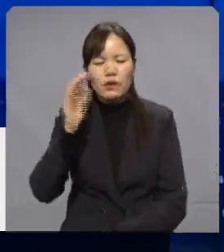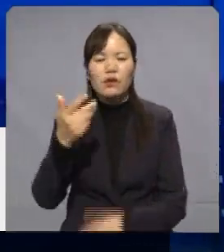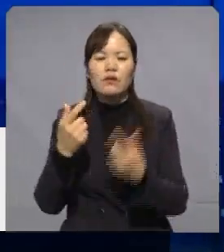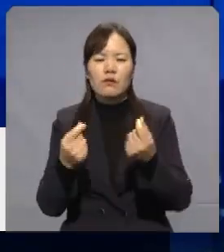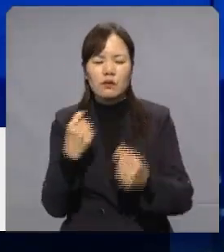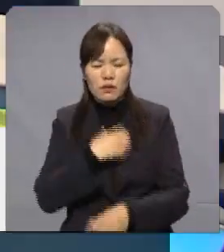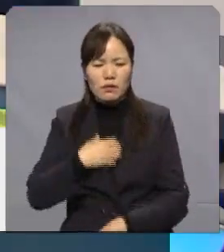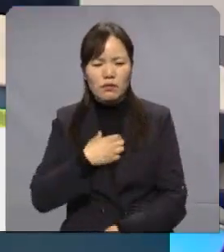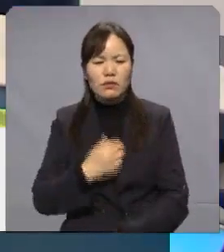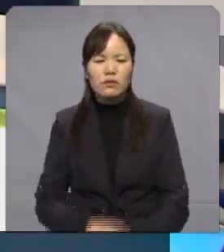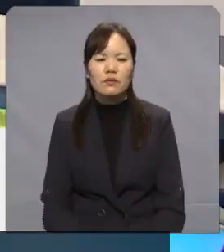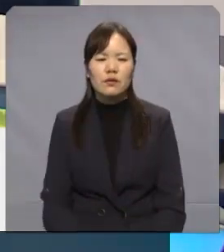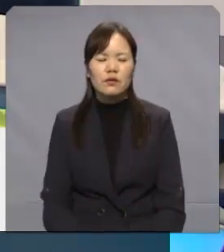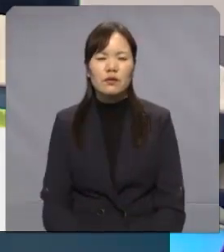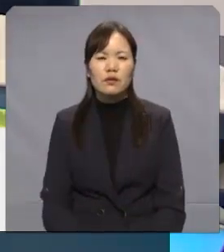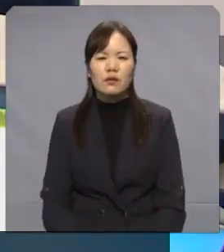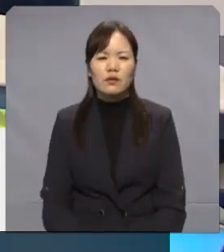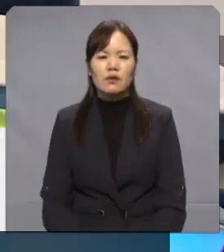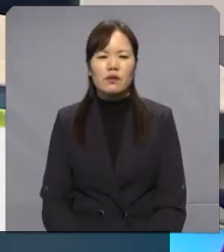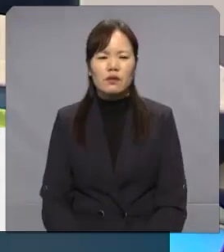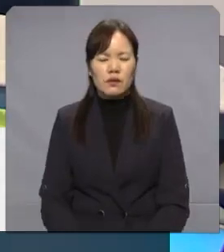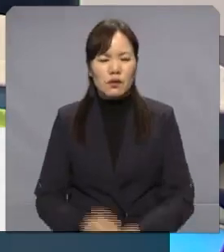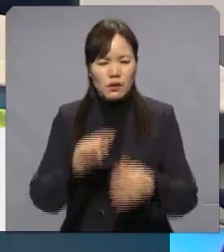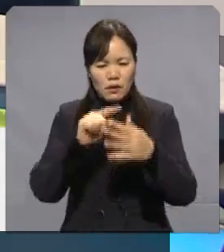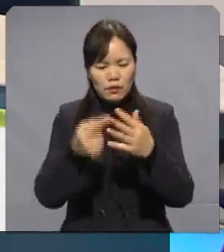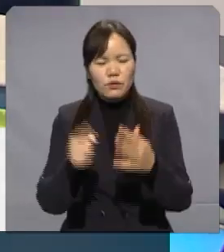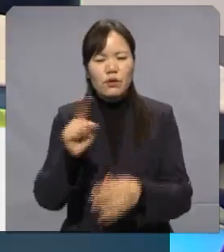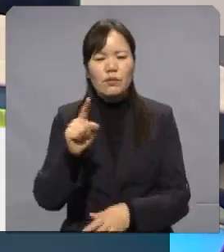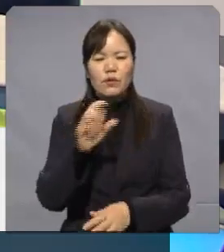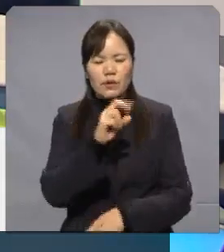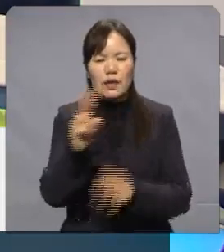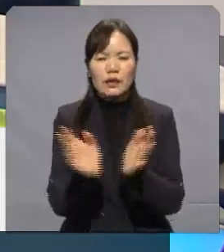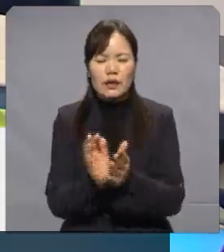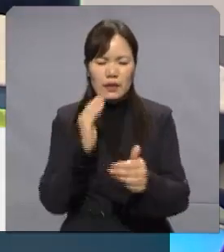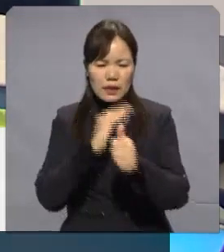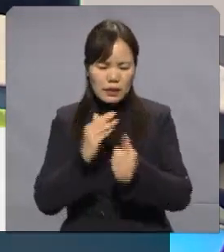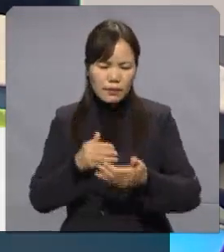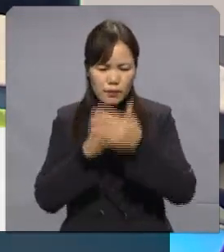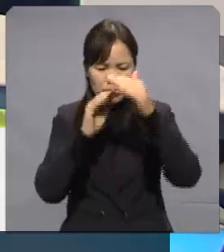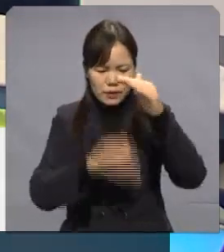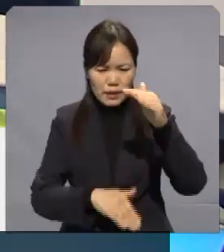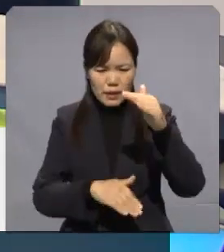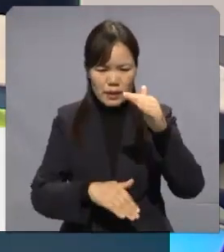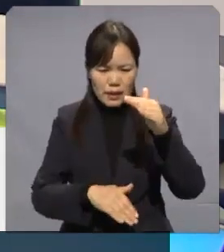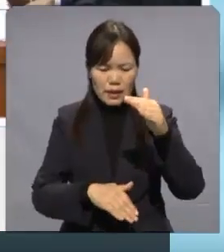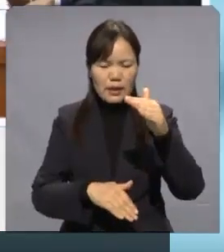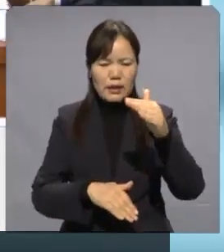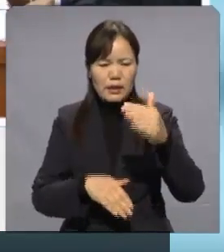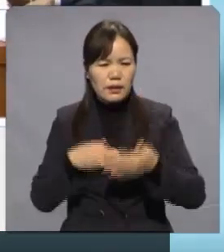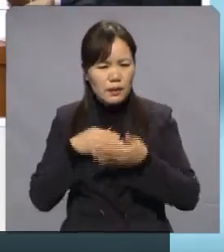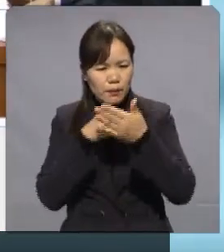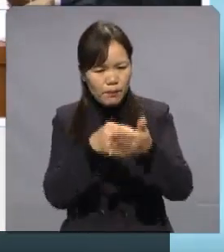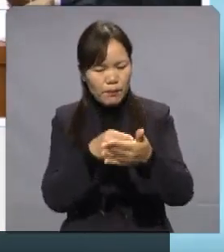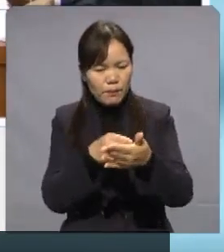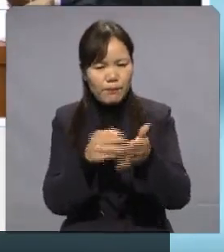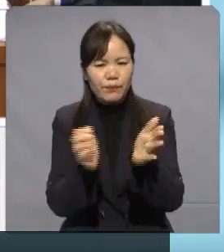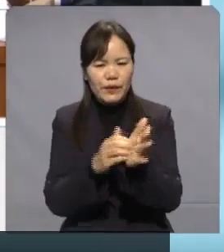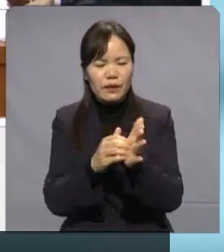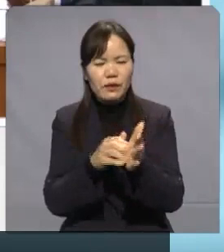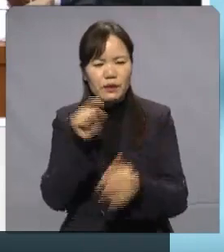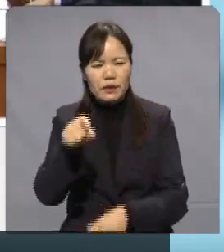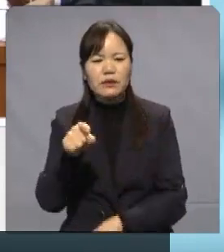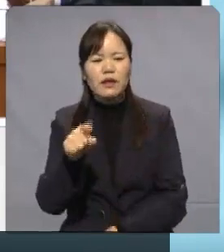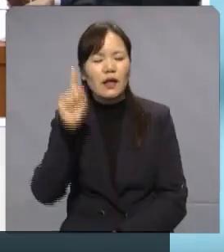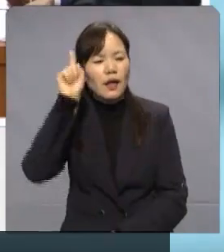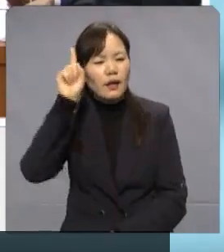김대현 평론 어떻게 보십니까? 그러니까 순서는 이렇게 되겠죠. 야당이 지금 해임 건의안 이상민 행안부 장관에 대한 해임 건의안을 냈으니까 예. 이 해임